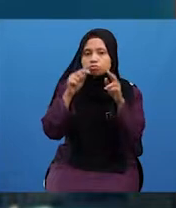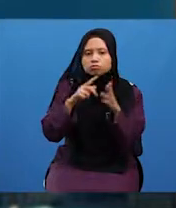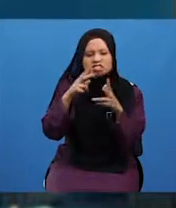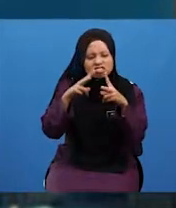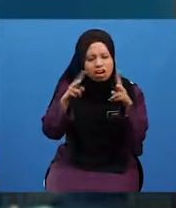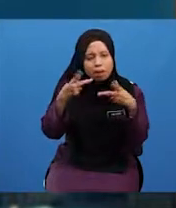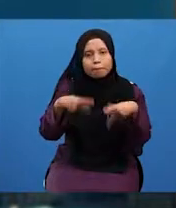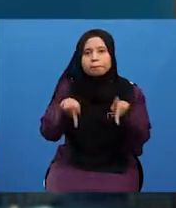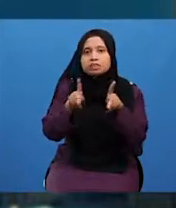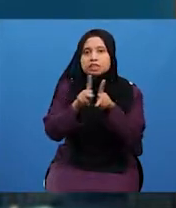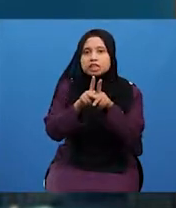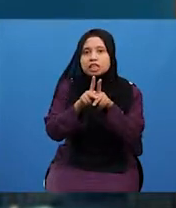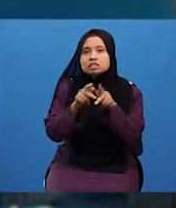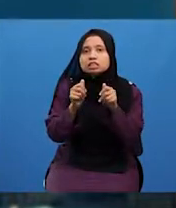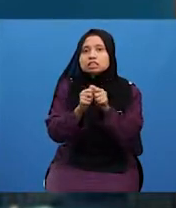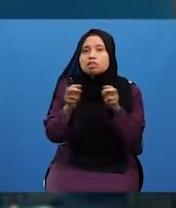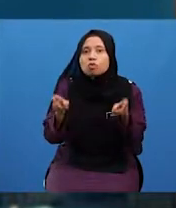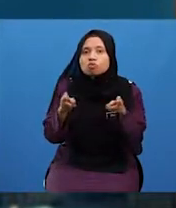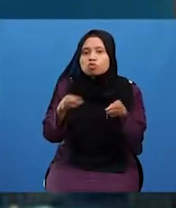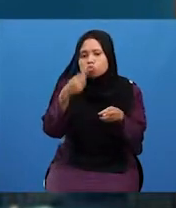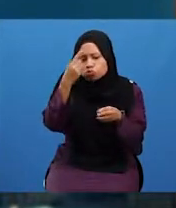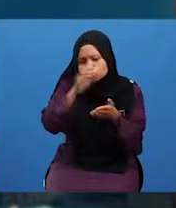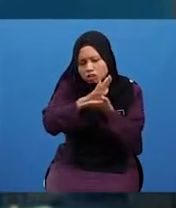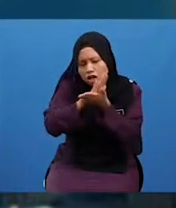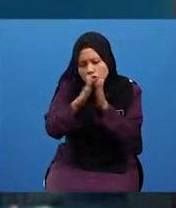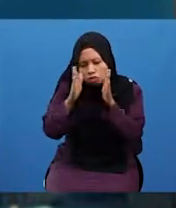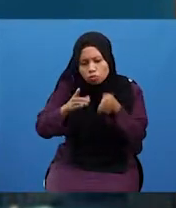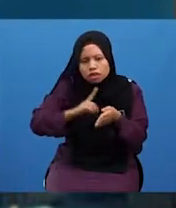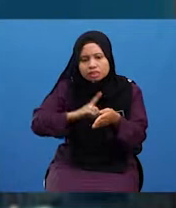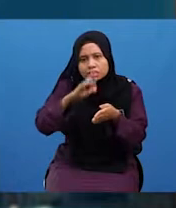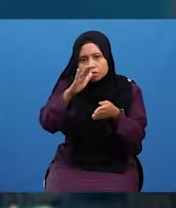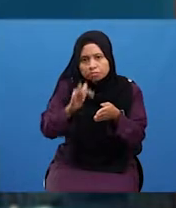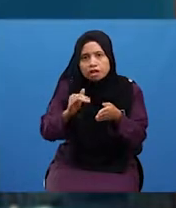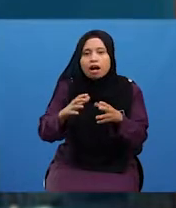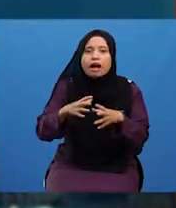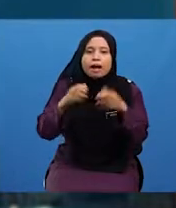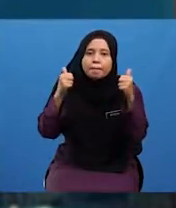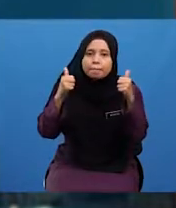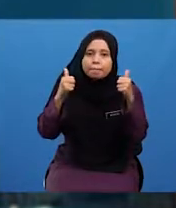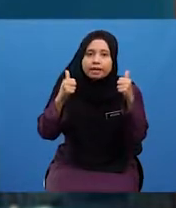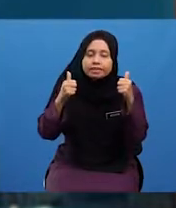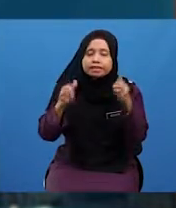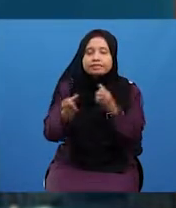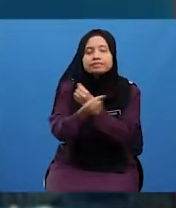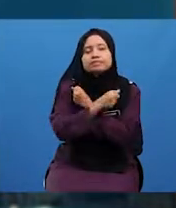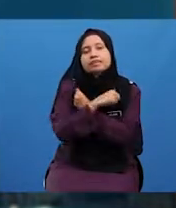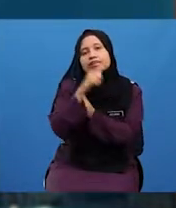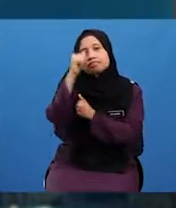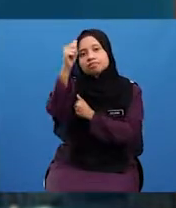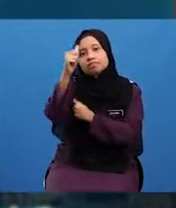penting dalam usaha kita menjadi seorang Muslim yang hebat dan disayangi Allah Subhanahu Wa